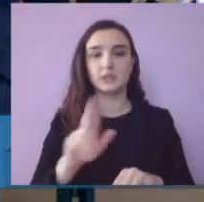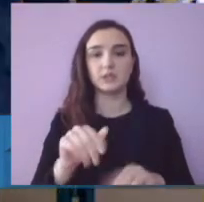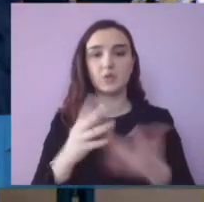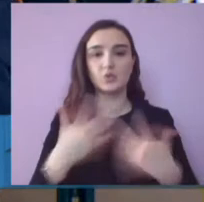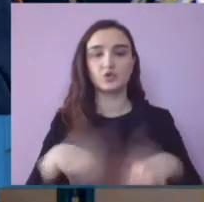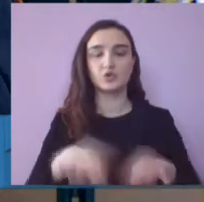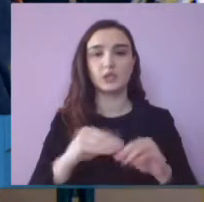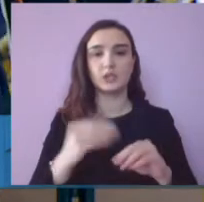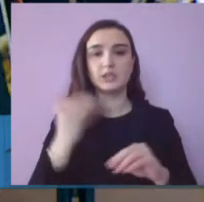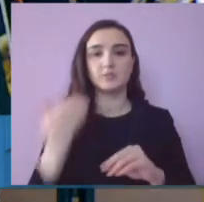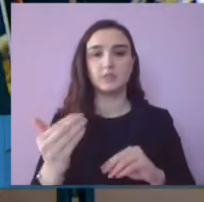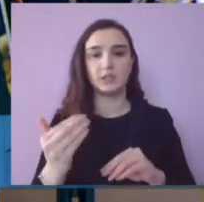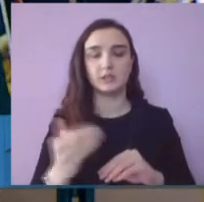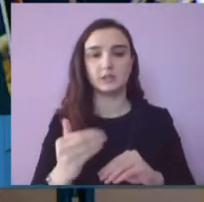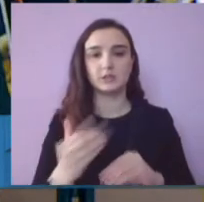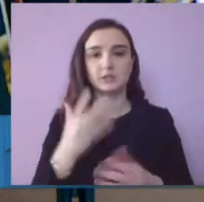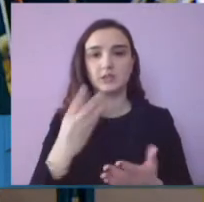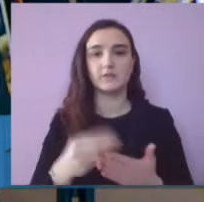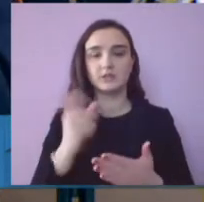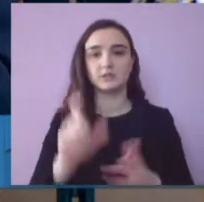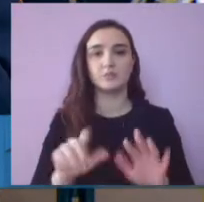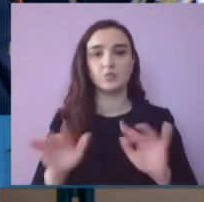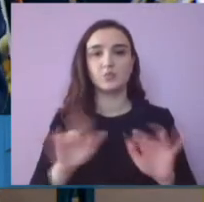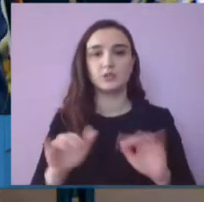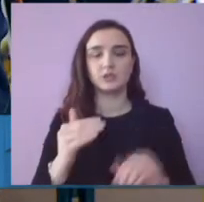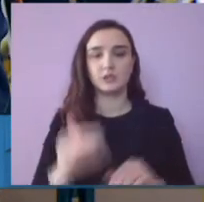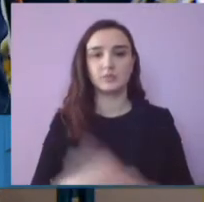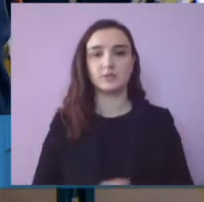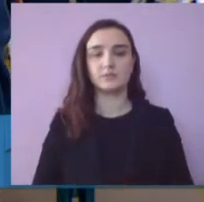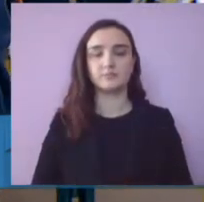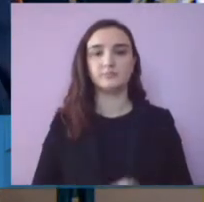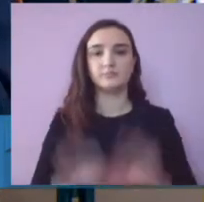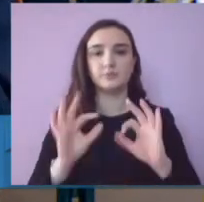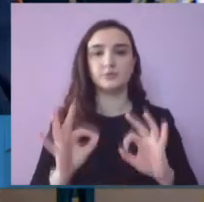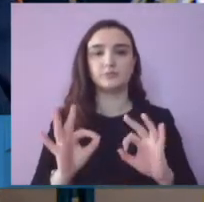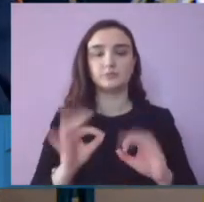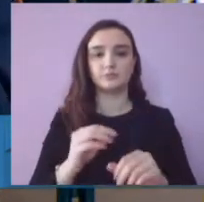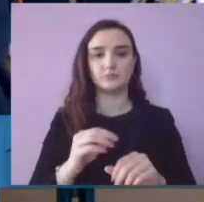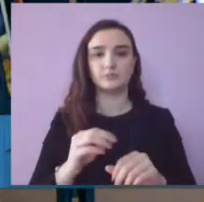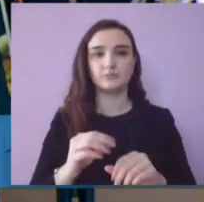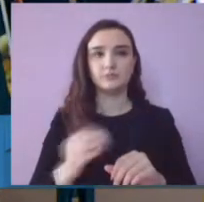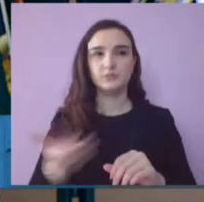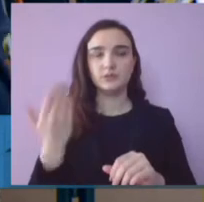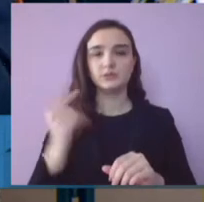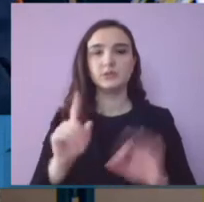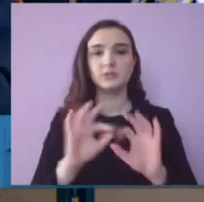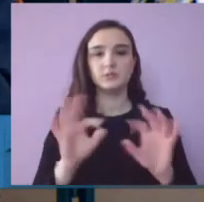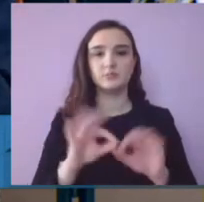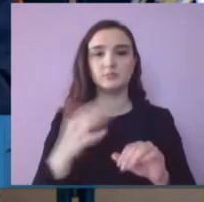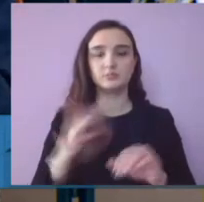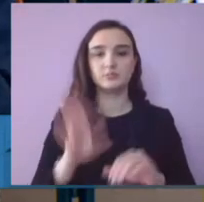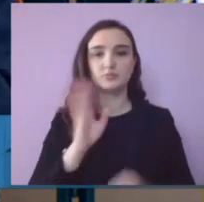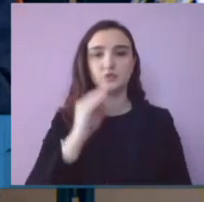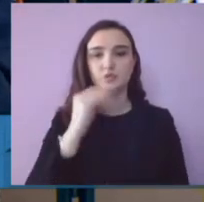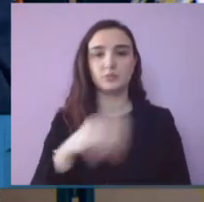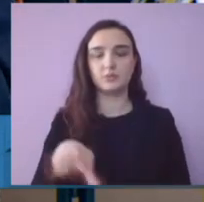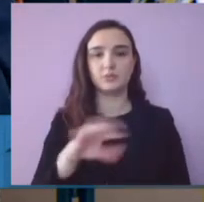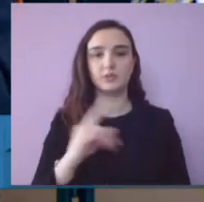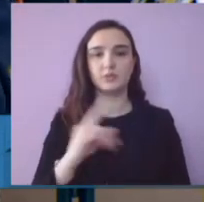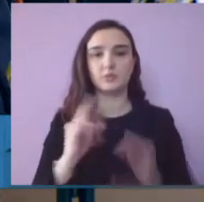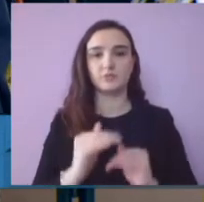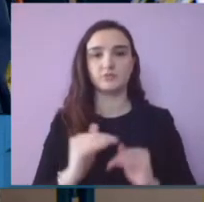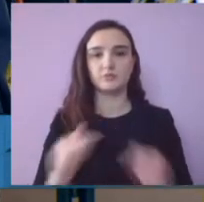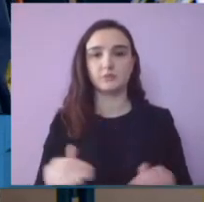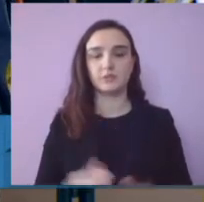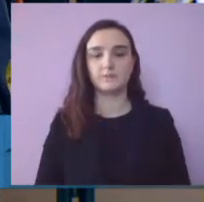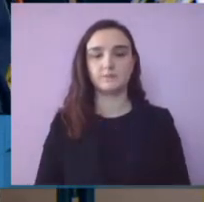მიერ თავისი ფუნქციების სწორად დაყენება, ანუ წეღან რაზეც ვისაუბრეთ, მშობლები და ბავშვები. იცით